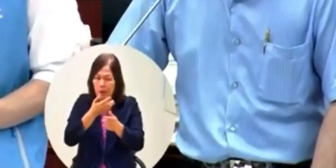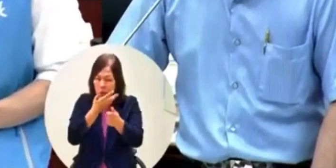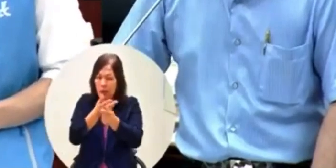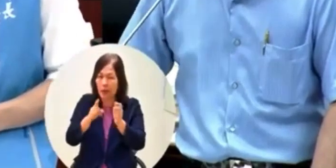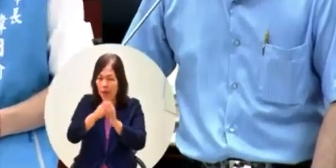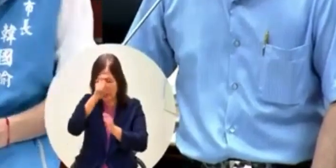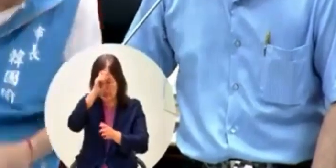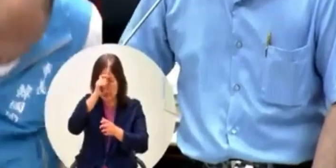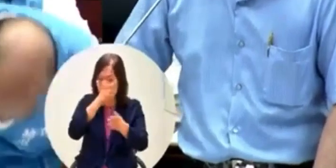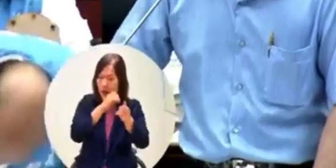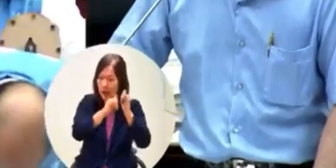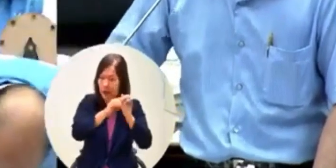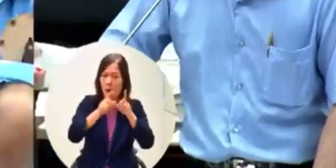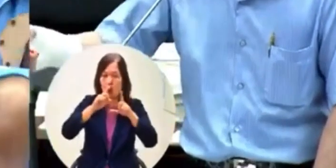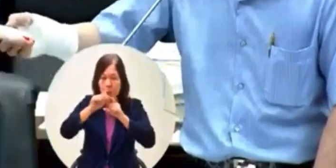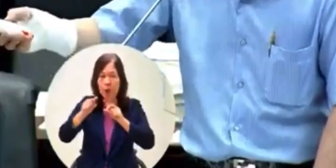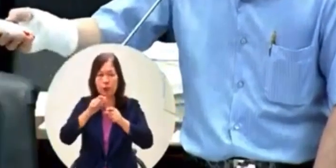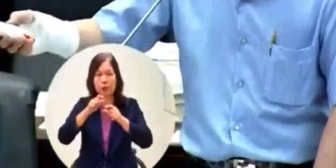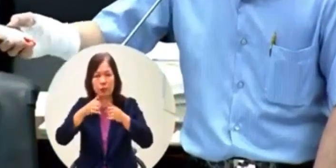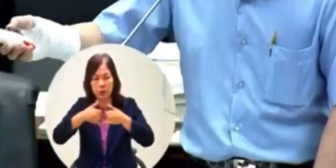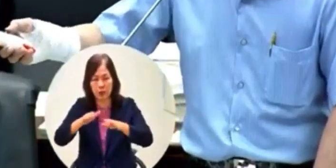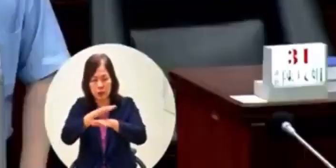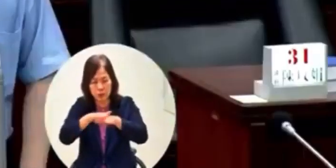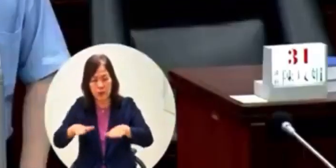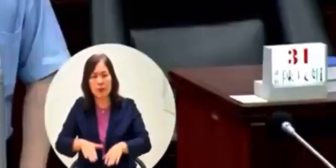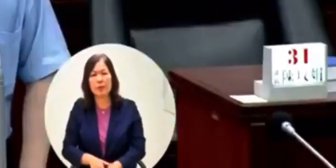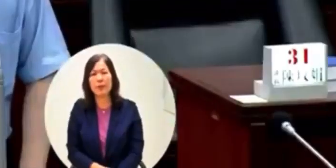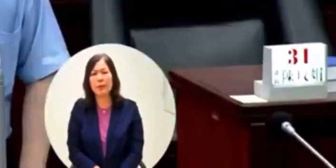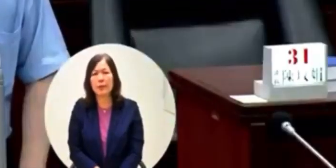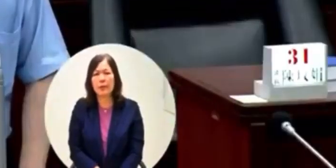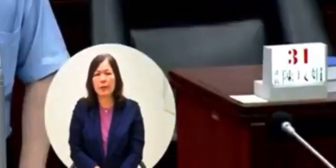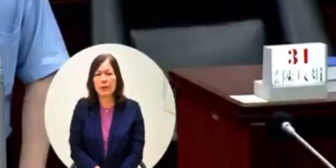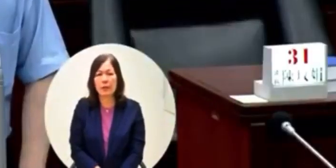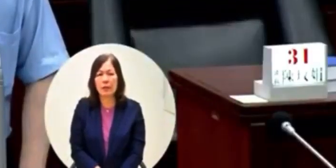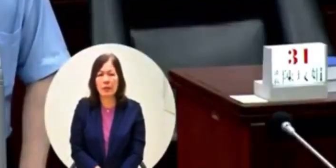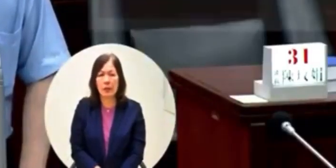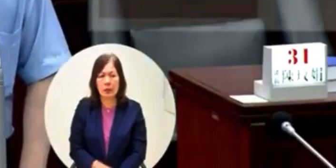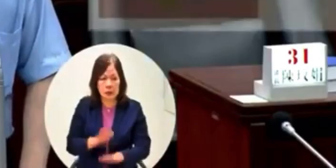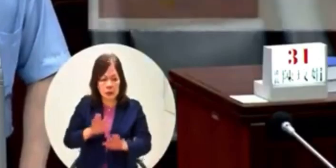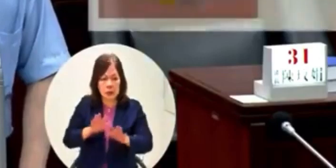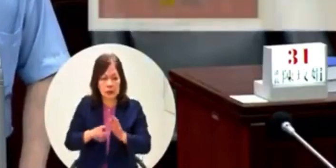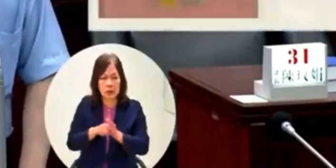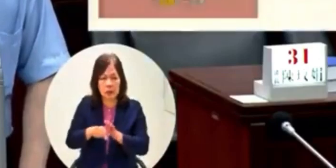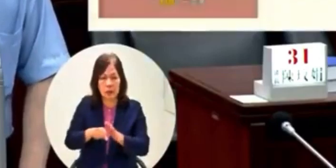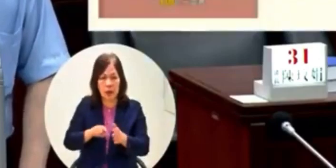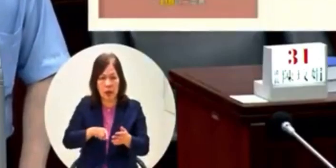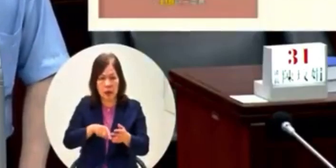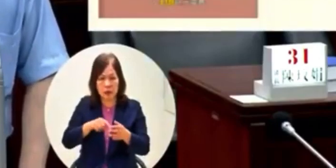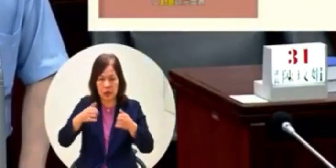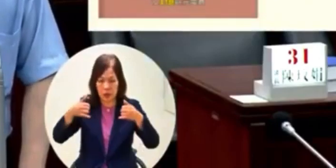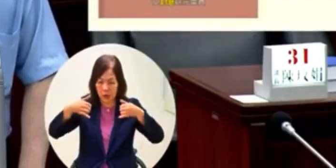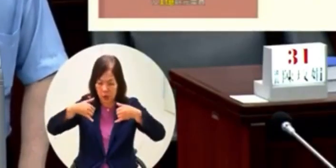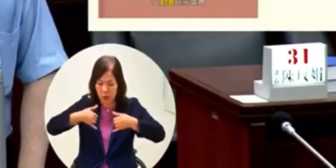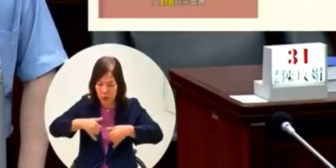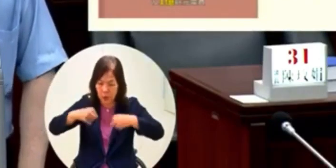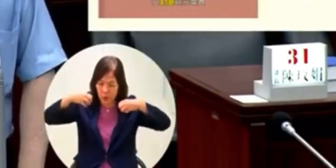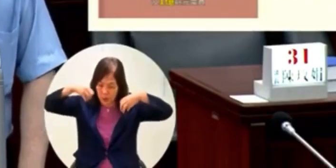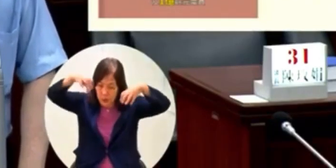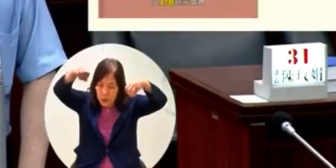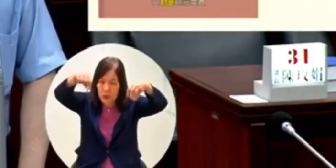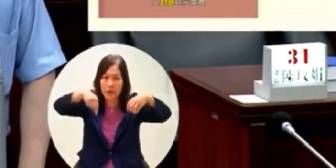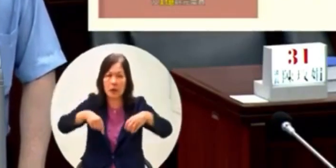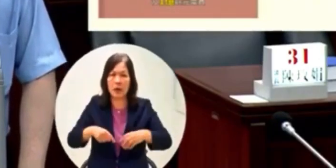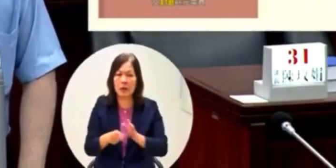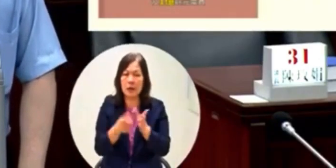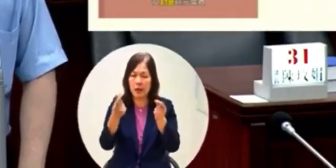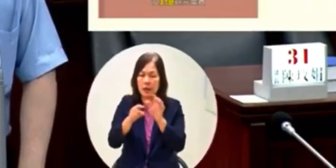道路。谢谢王议员。 好，谢谢市长。那接着就是在这个整个路灯方面，这个也是在韩市